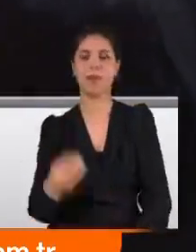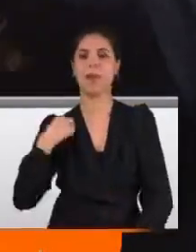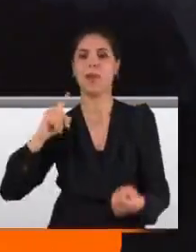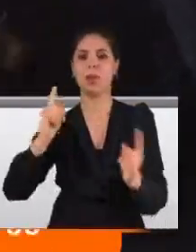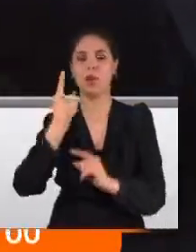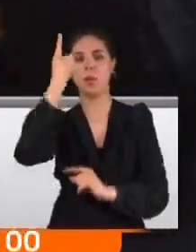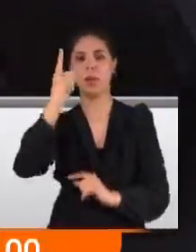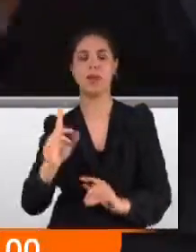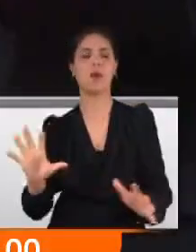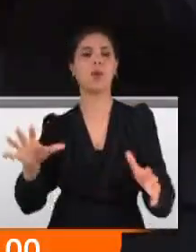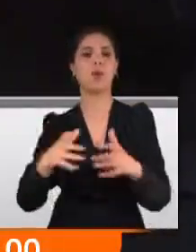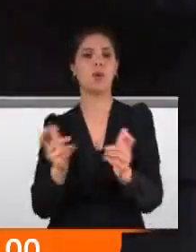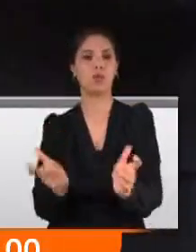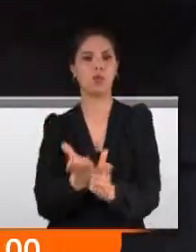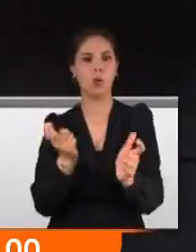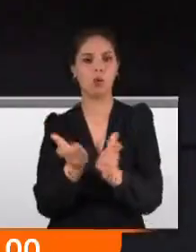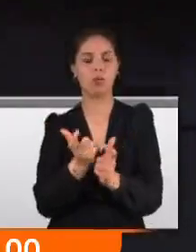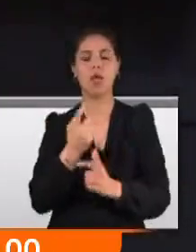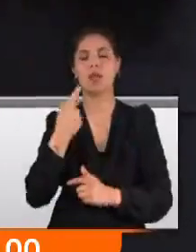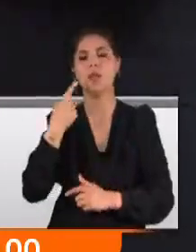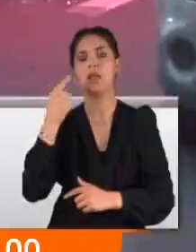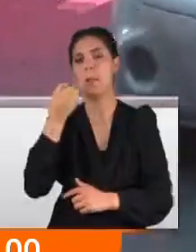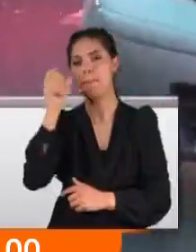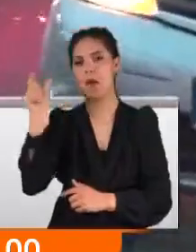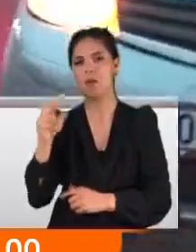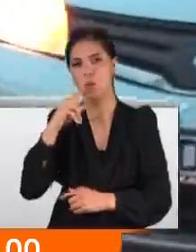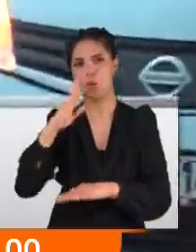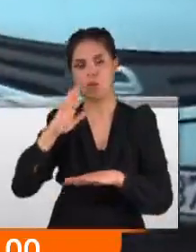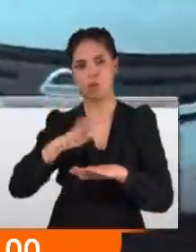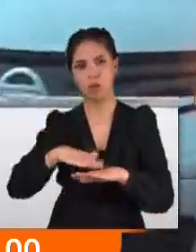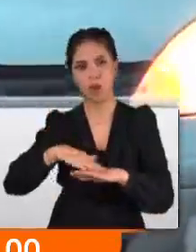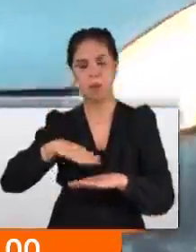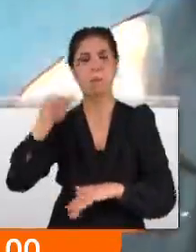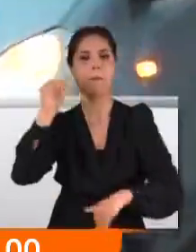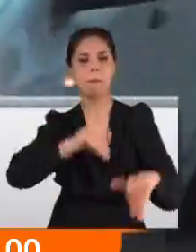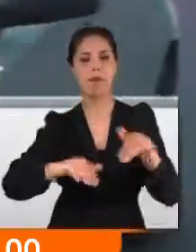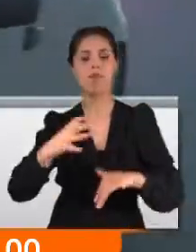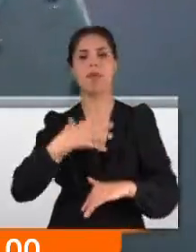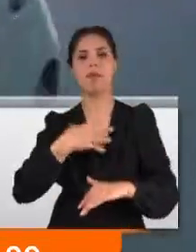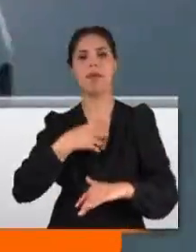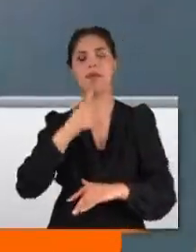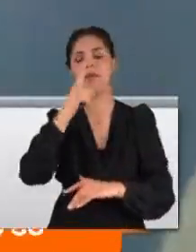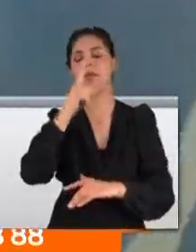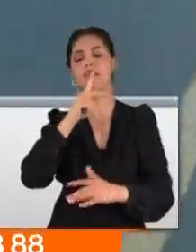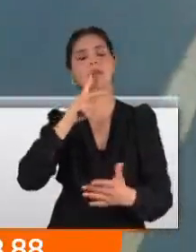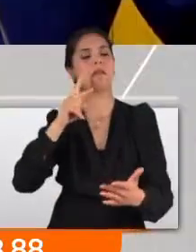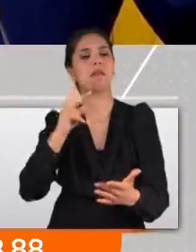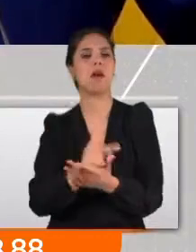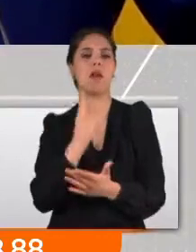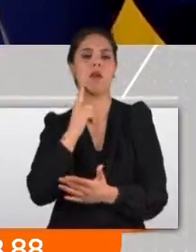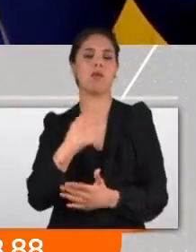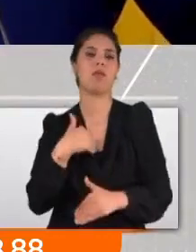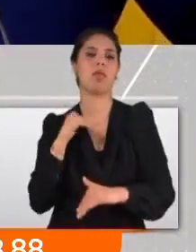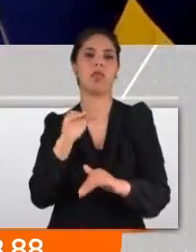dönemin ilk grup toplantısında sözlerine böyle başladı. Milletin seçimde hür iradesine sahip çıktığını söyledi.